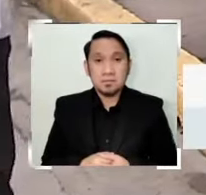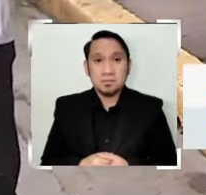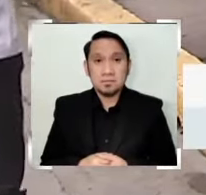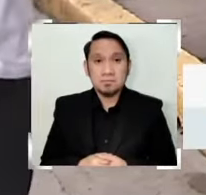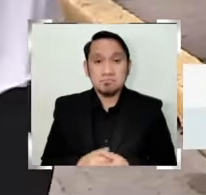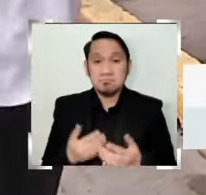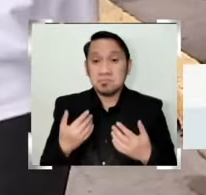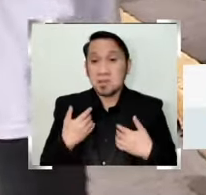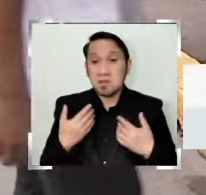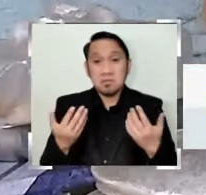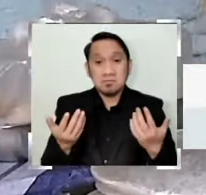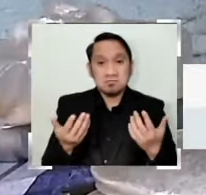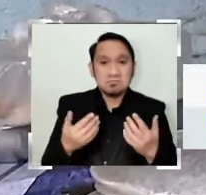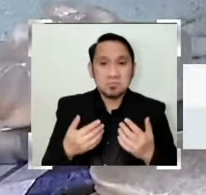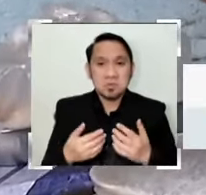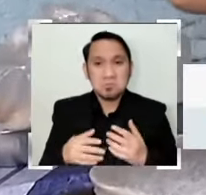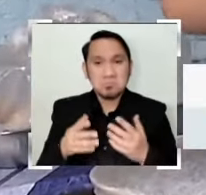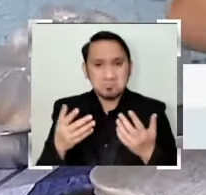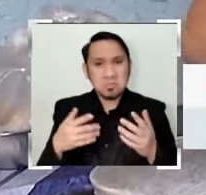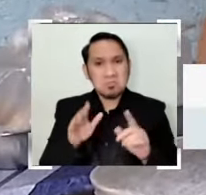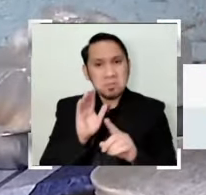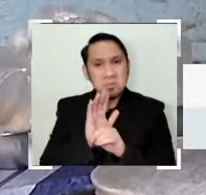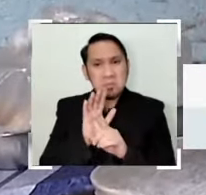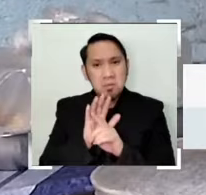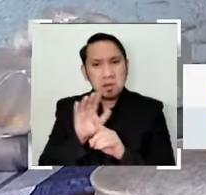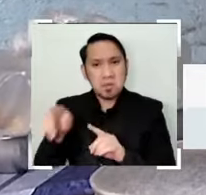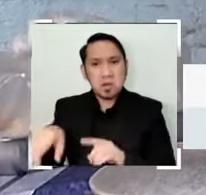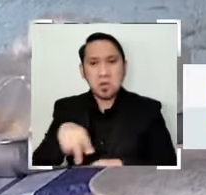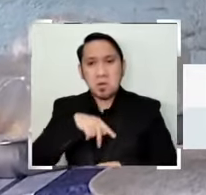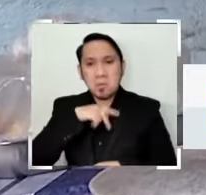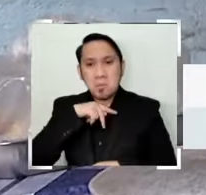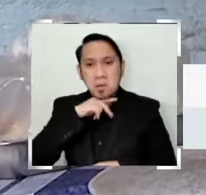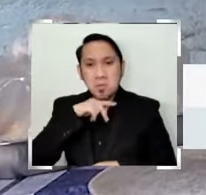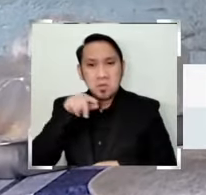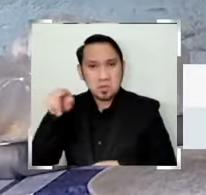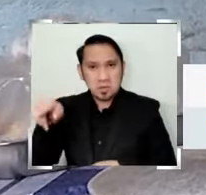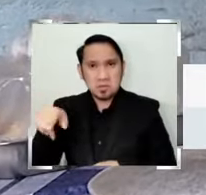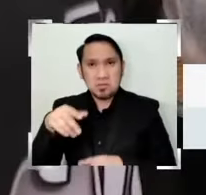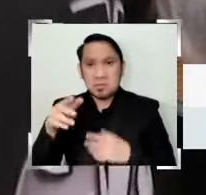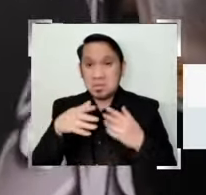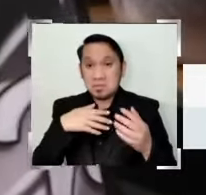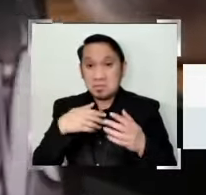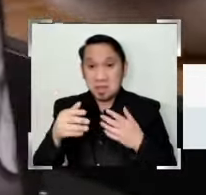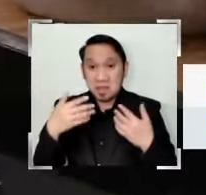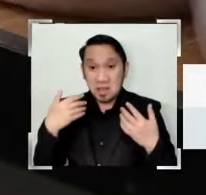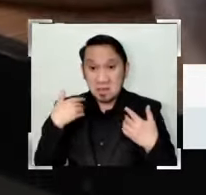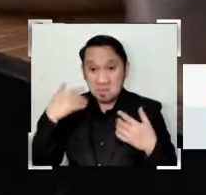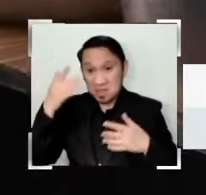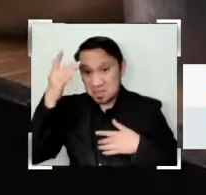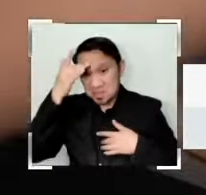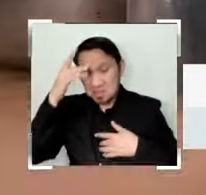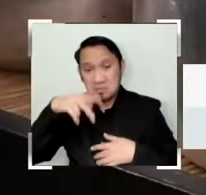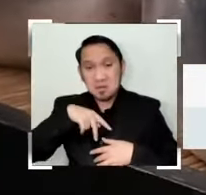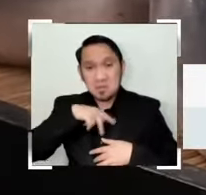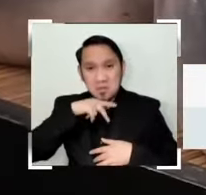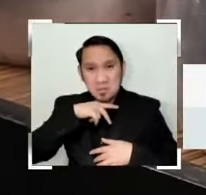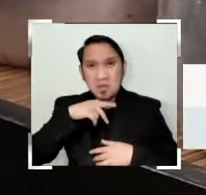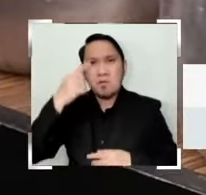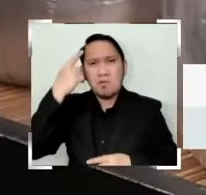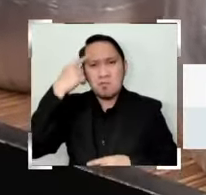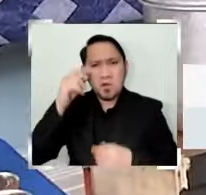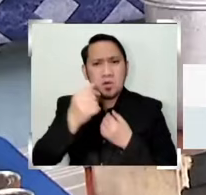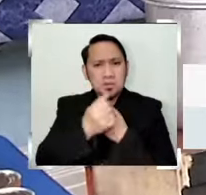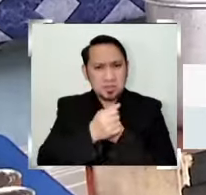Mabenta pa rin ang mga ulam na baboy sa karinderya ni Kat sa kabila ng banta ng African swine fever. Para masiguro ang kaligtasan ng mga